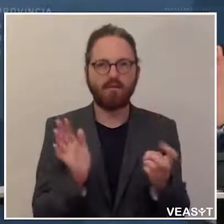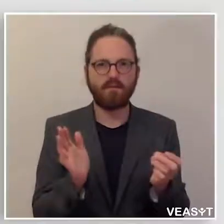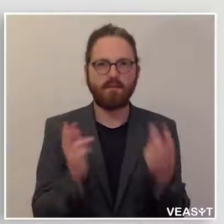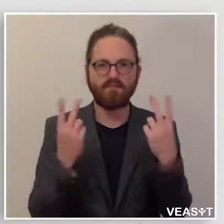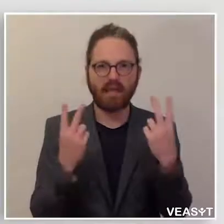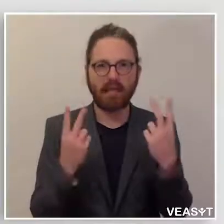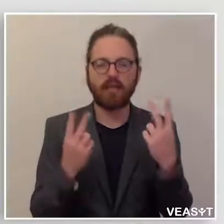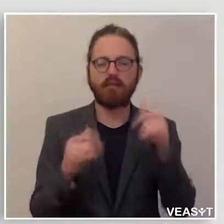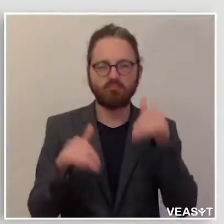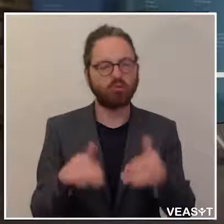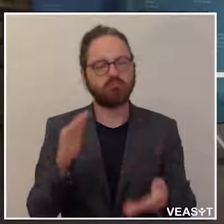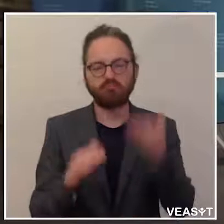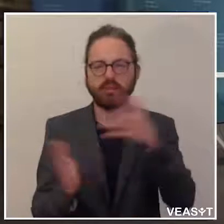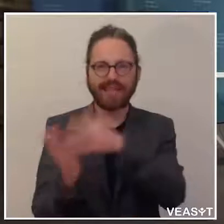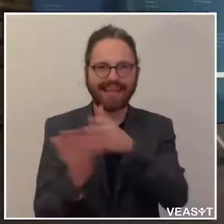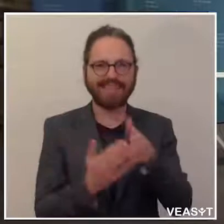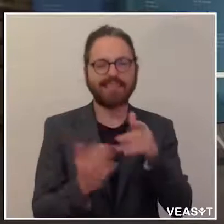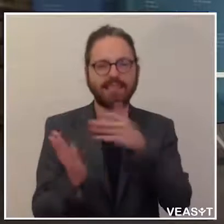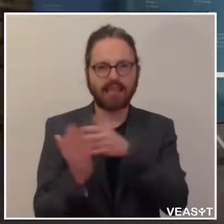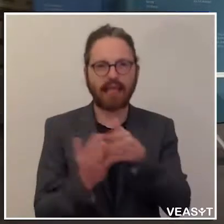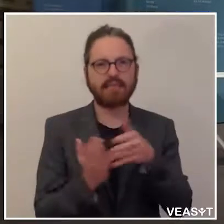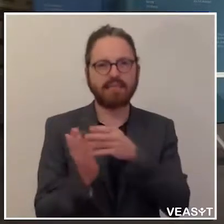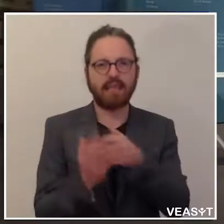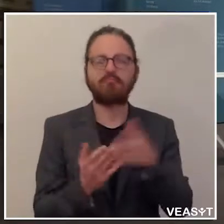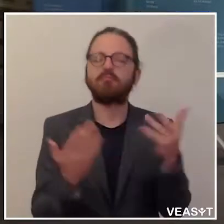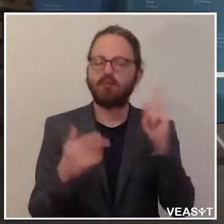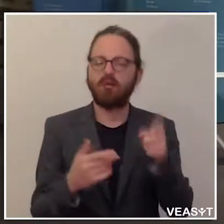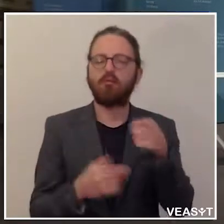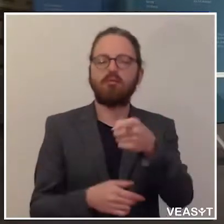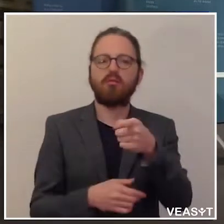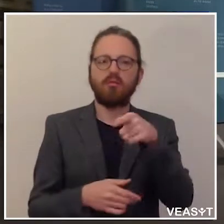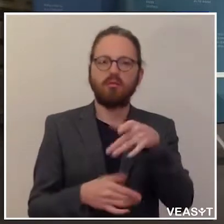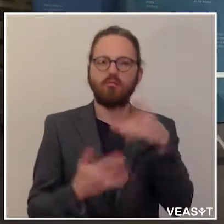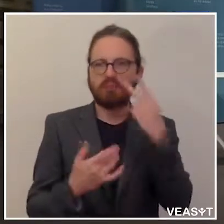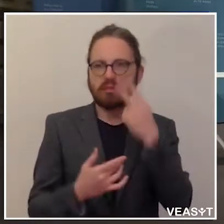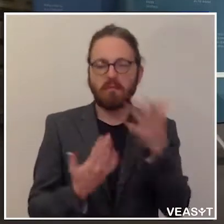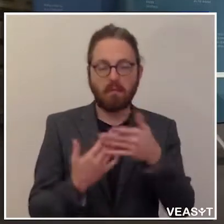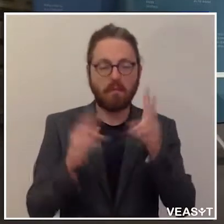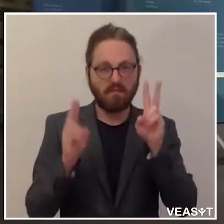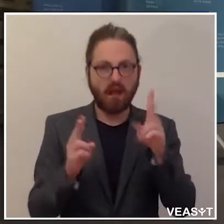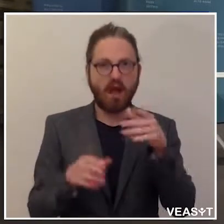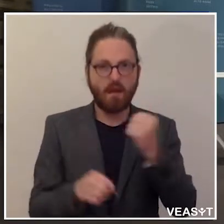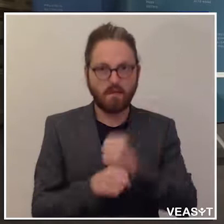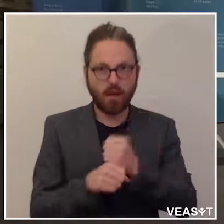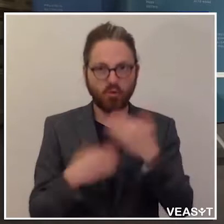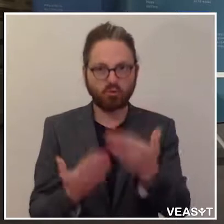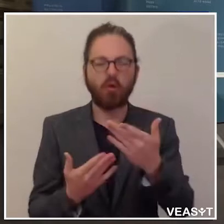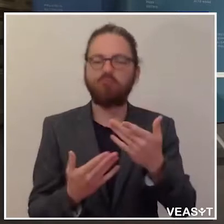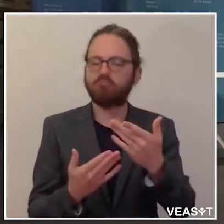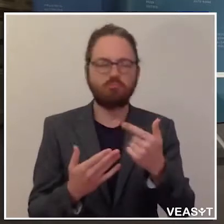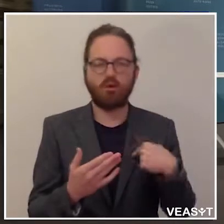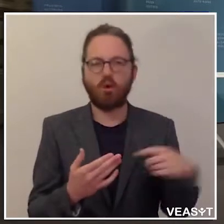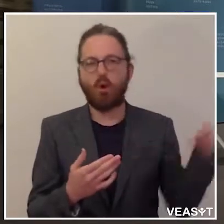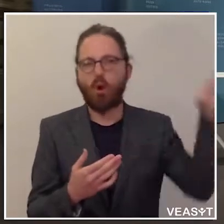la stessa testo testo venga disse estrema destra indoor che fiuta una sempre avvertì in europa ap statine